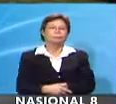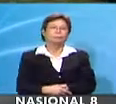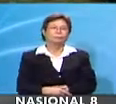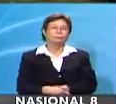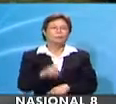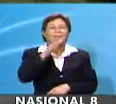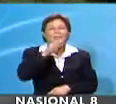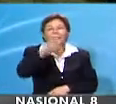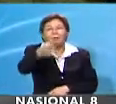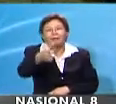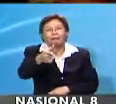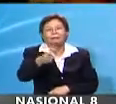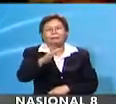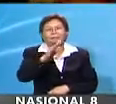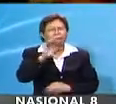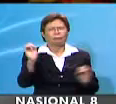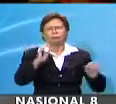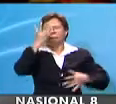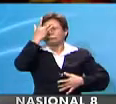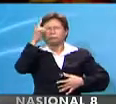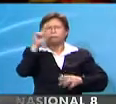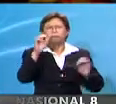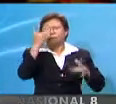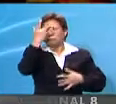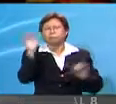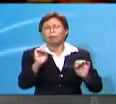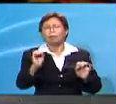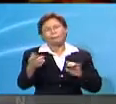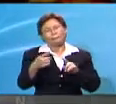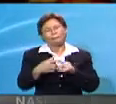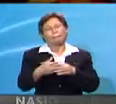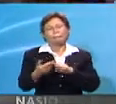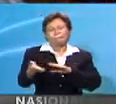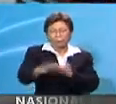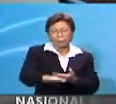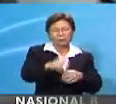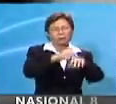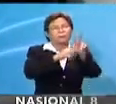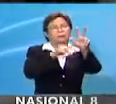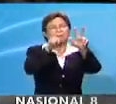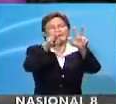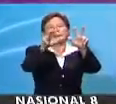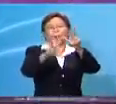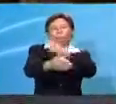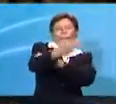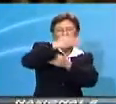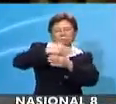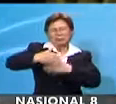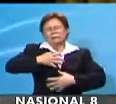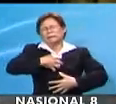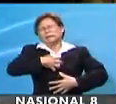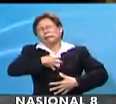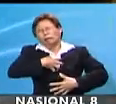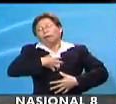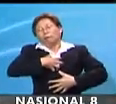allaharaham difahamkan tidak mengalami sebarang penyakit kronik sebelum ini meninggal dunia kira-kira pukul 3:30 pagi selepas mengadu sesak